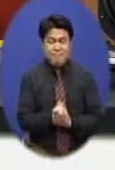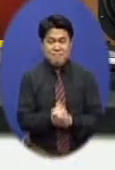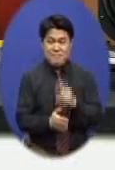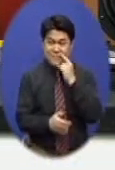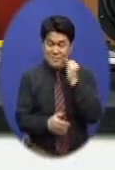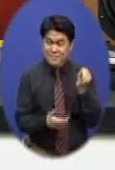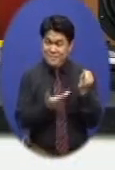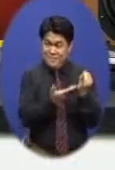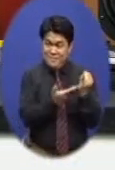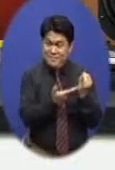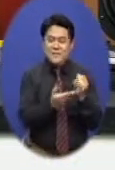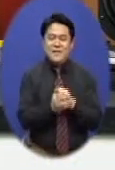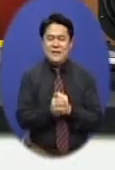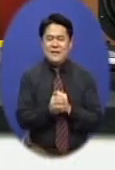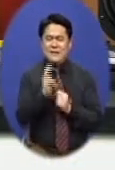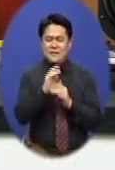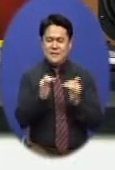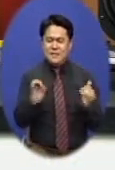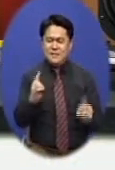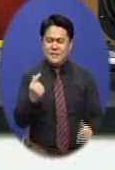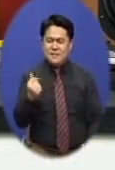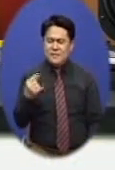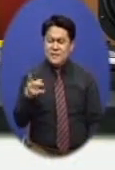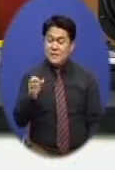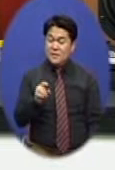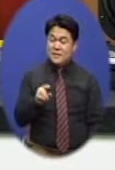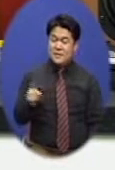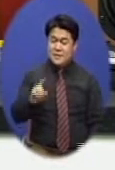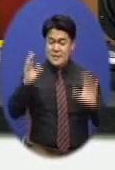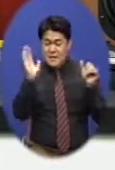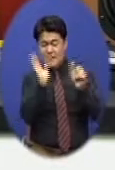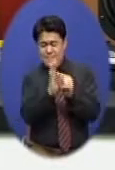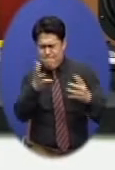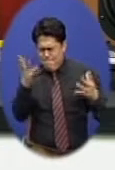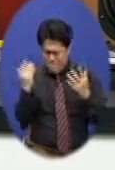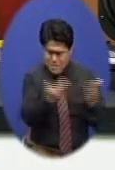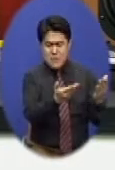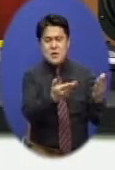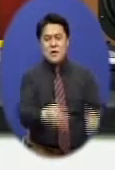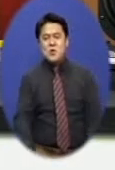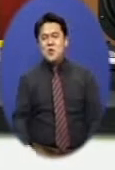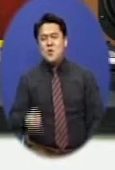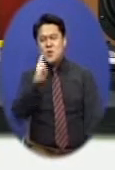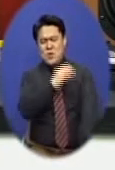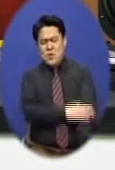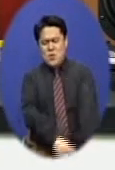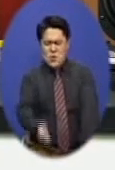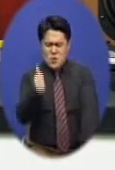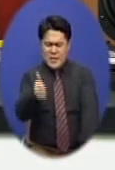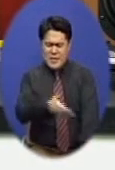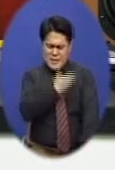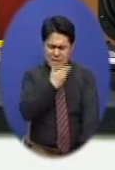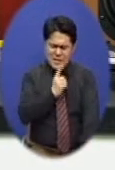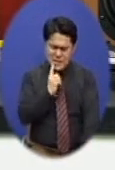우리 어머니에게 우리 또 가수 원희정 씨가 아주 그냥 응원을 야 노래 잘하신다. 네. 아니 그